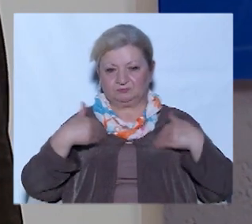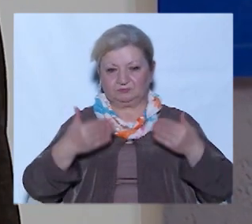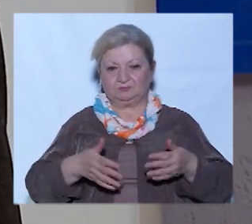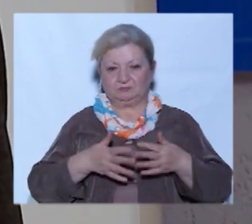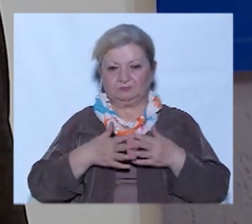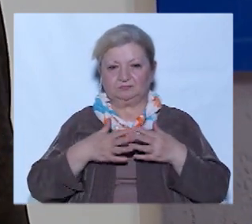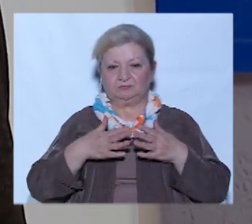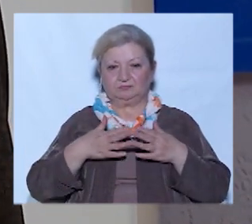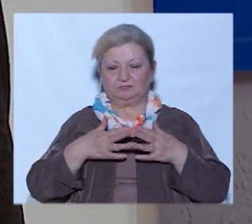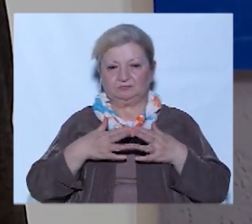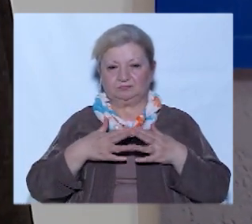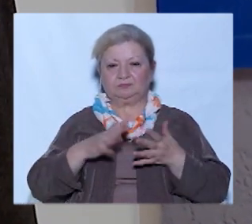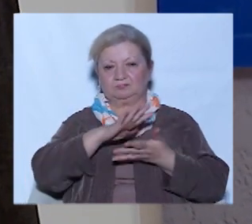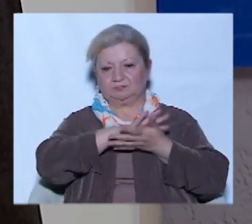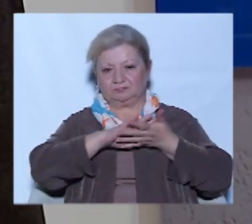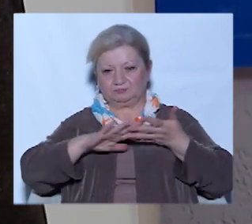მოგესალმებით.